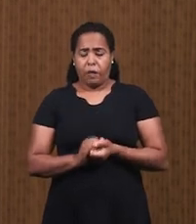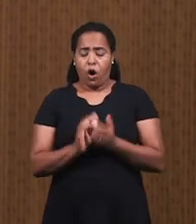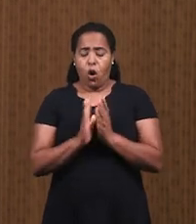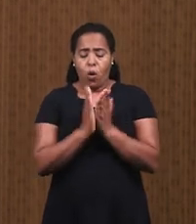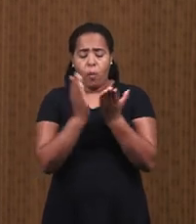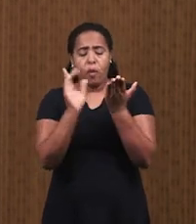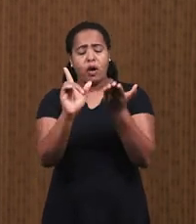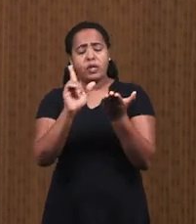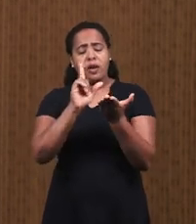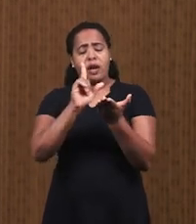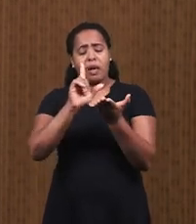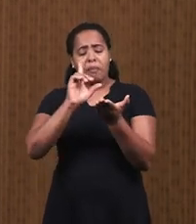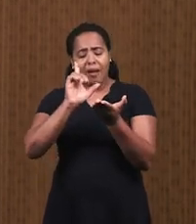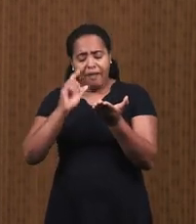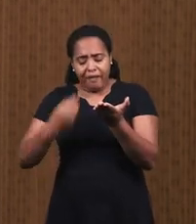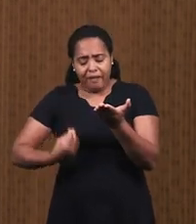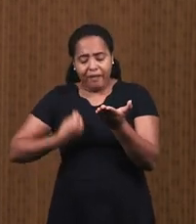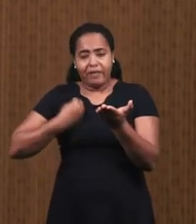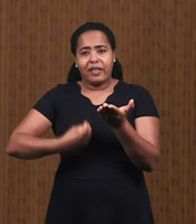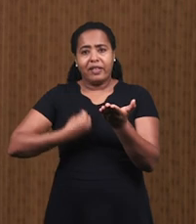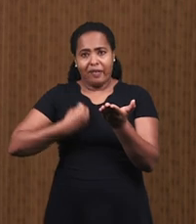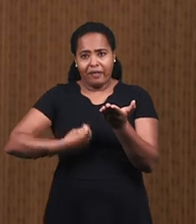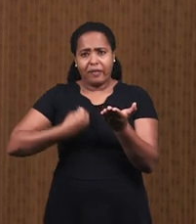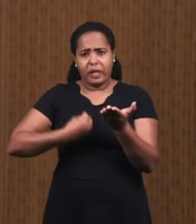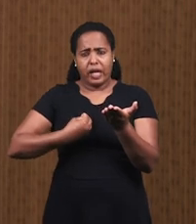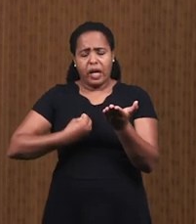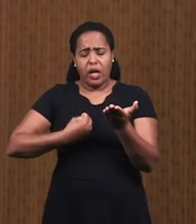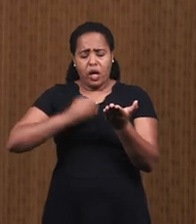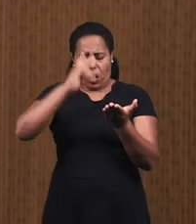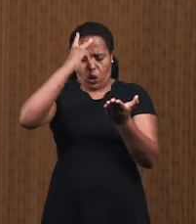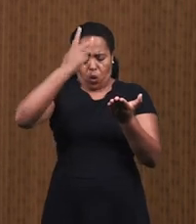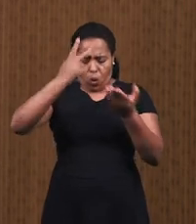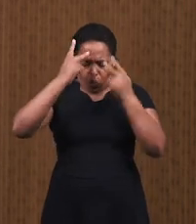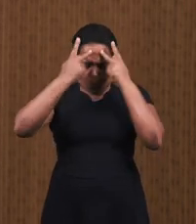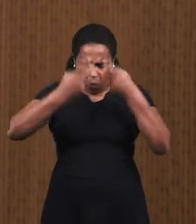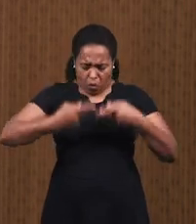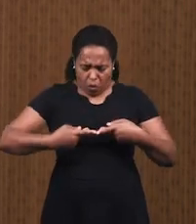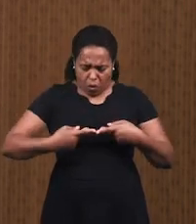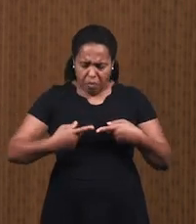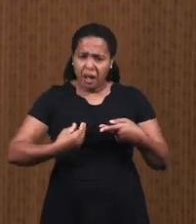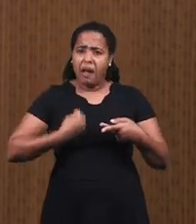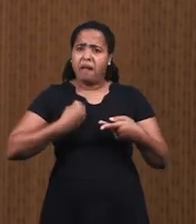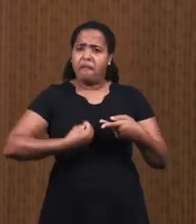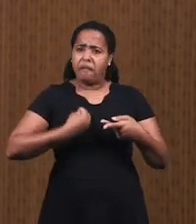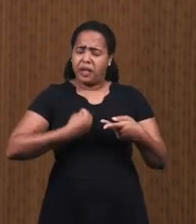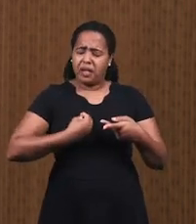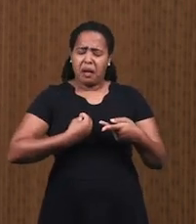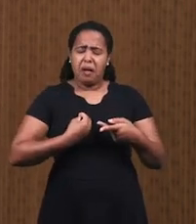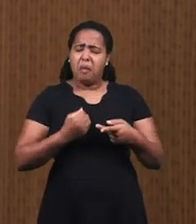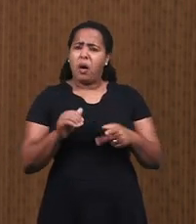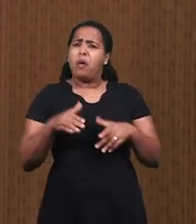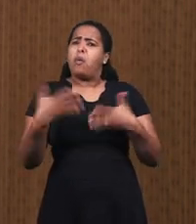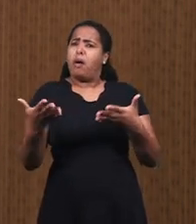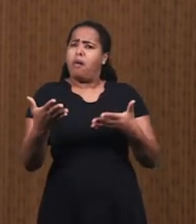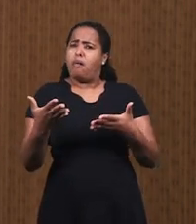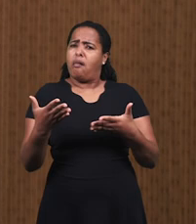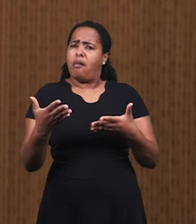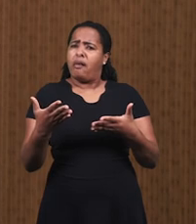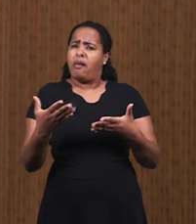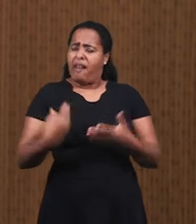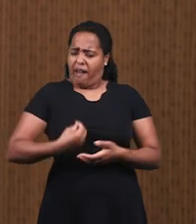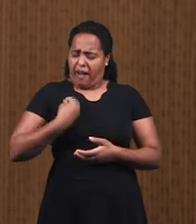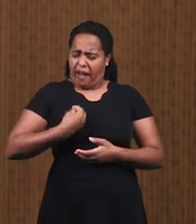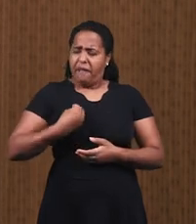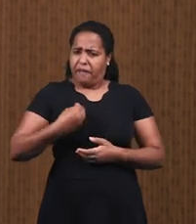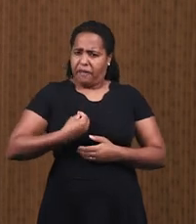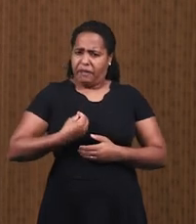жизни, потому что она приводит человека к жизни. Какой жизни? Какой жизни, которой мы здесь